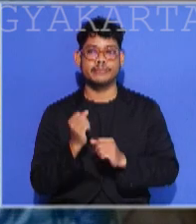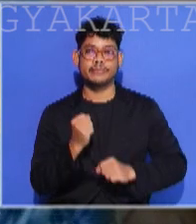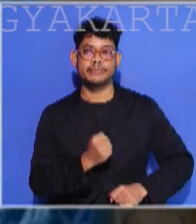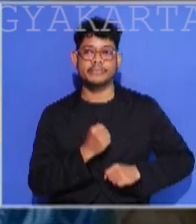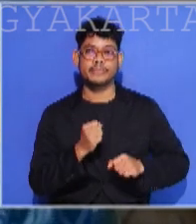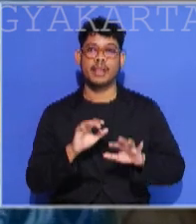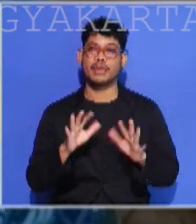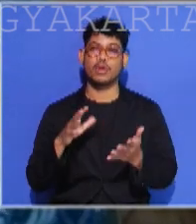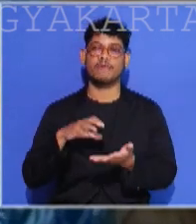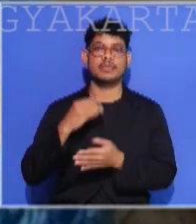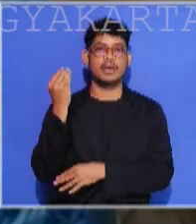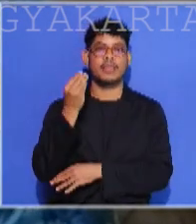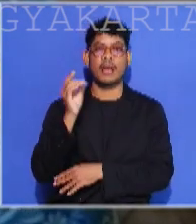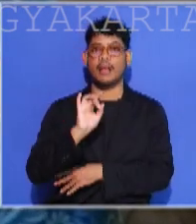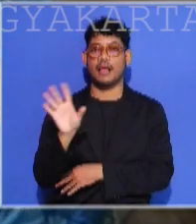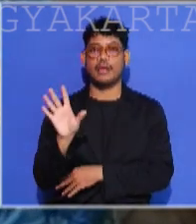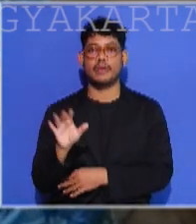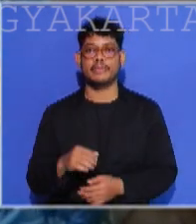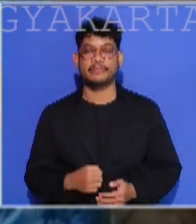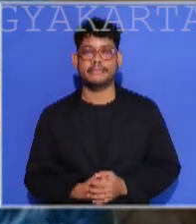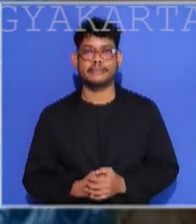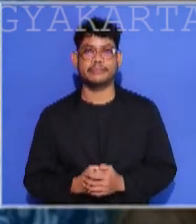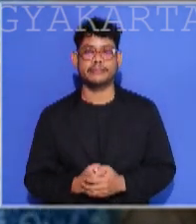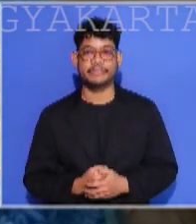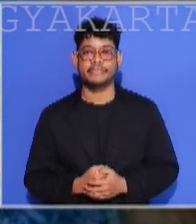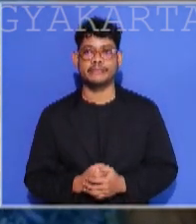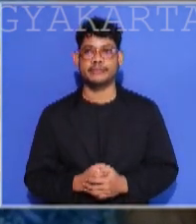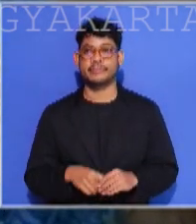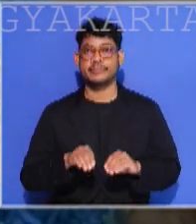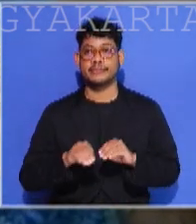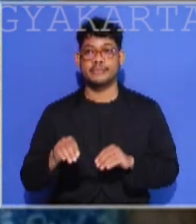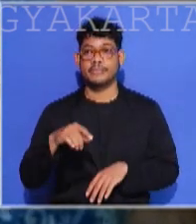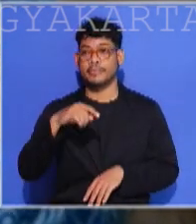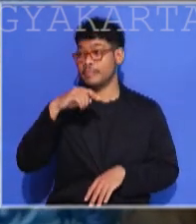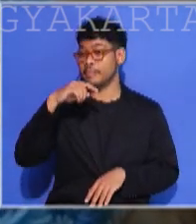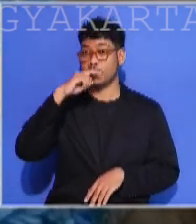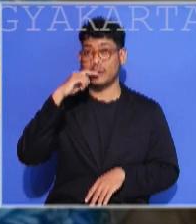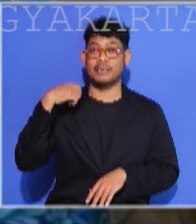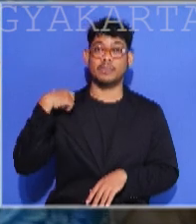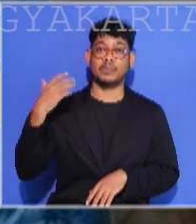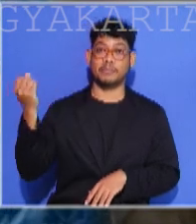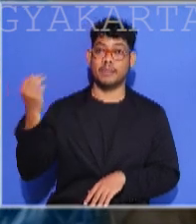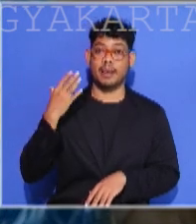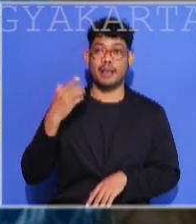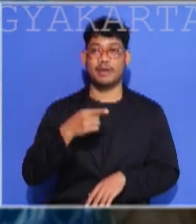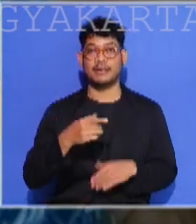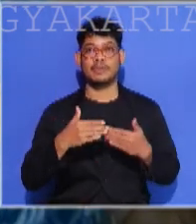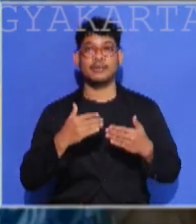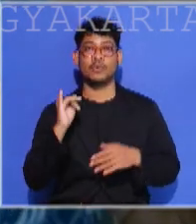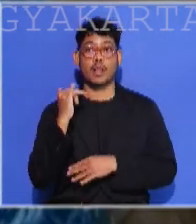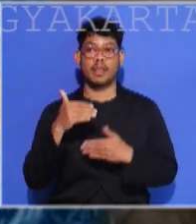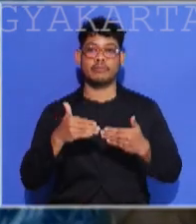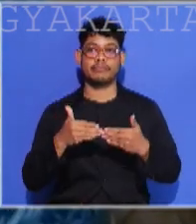sesuai dakwah dari Bapak Gubernur bahwa gerbang Jogja itu besok melalui jalur selatan Insyaallah dengan pengembangan potensi